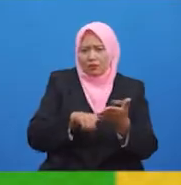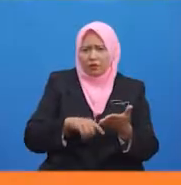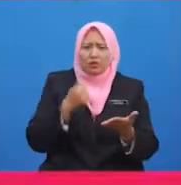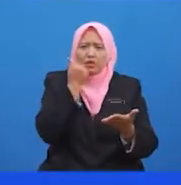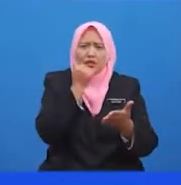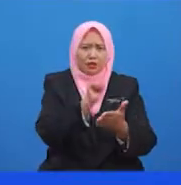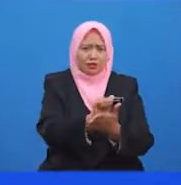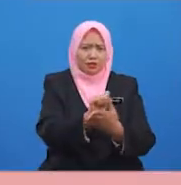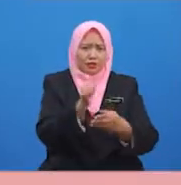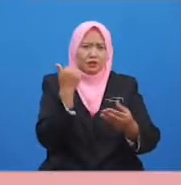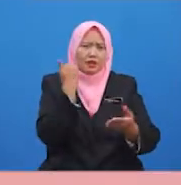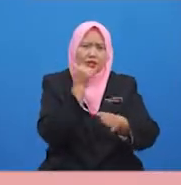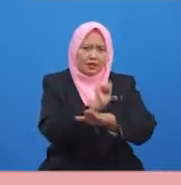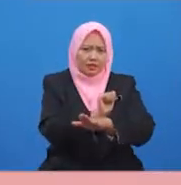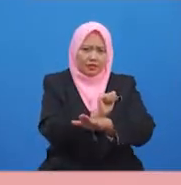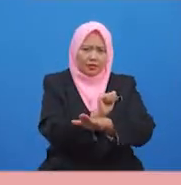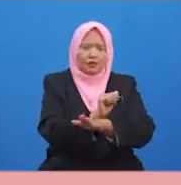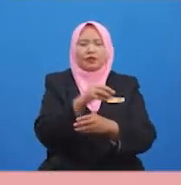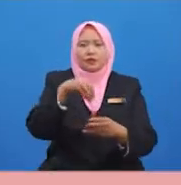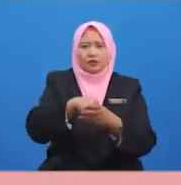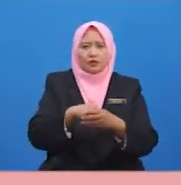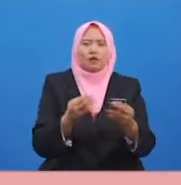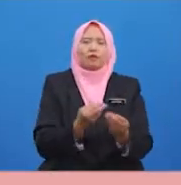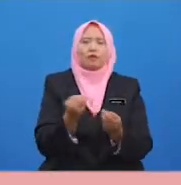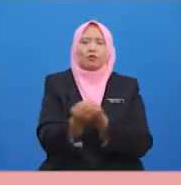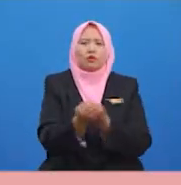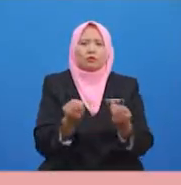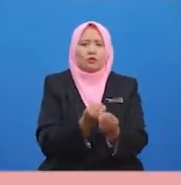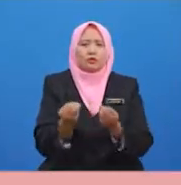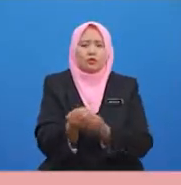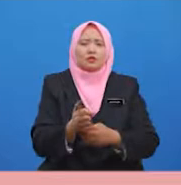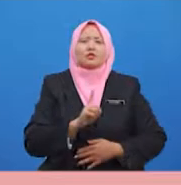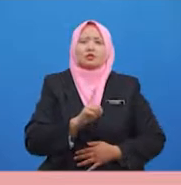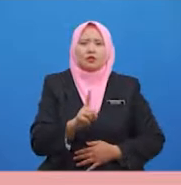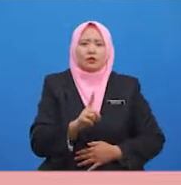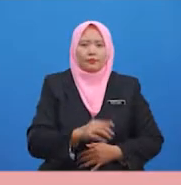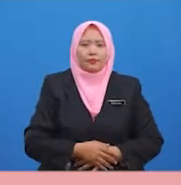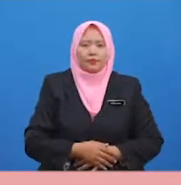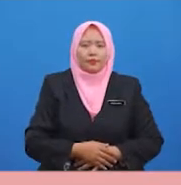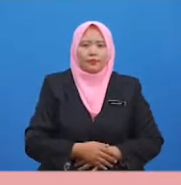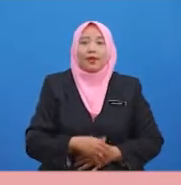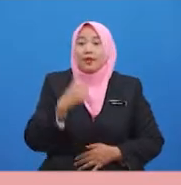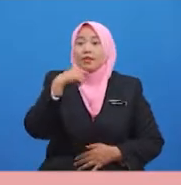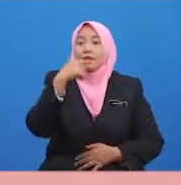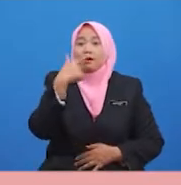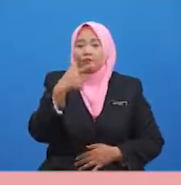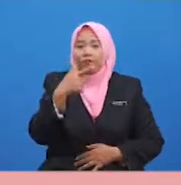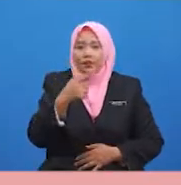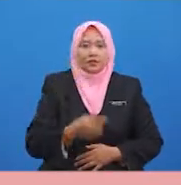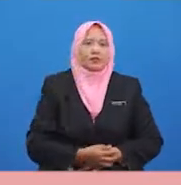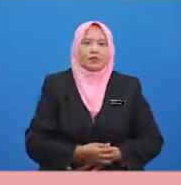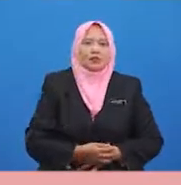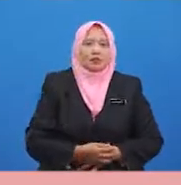Islam? Maksud akad dalam muamalah Islam adalah lafaz ijab